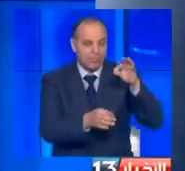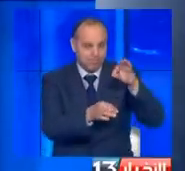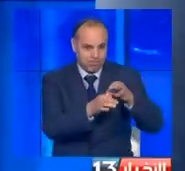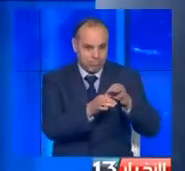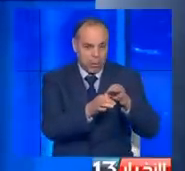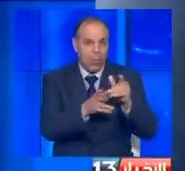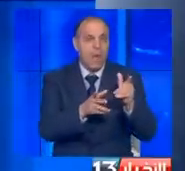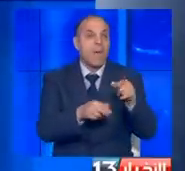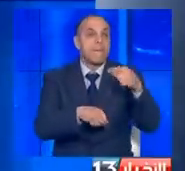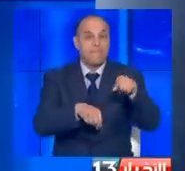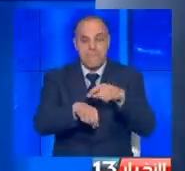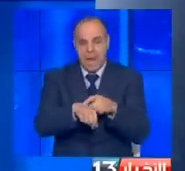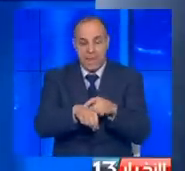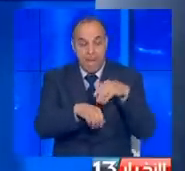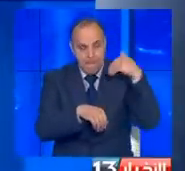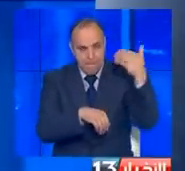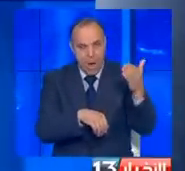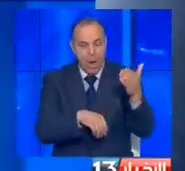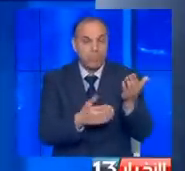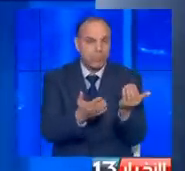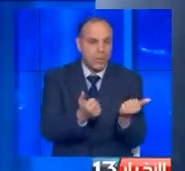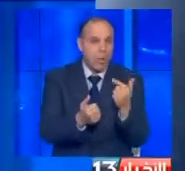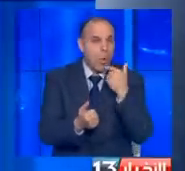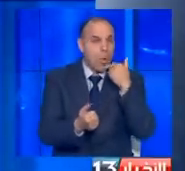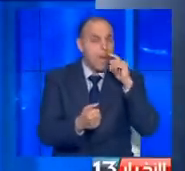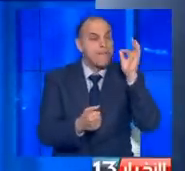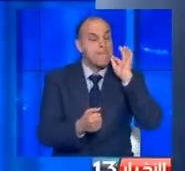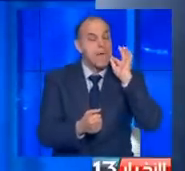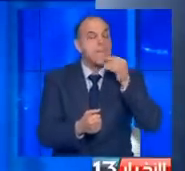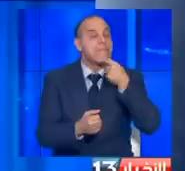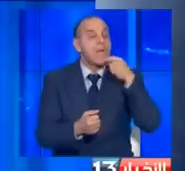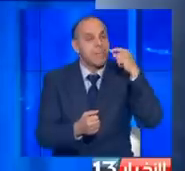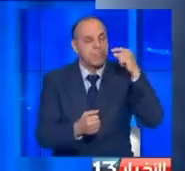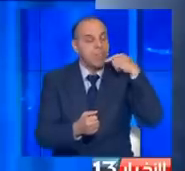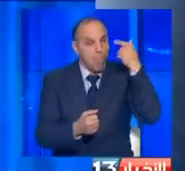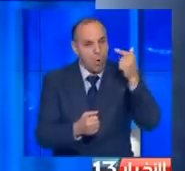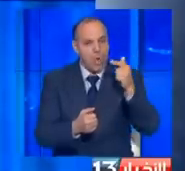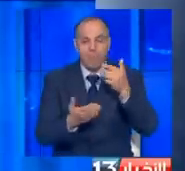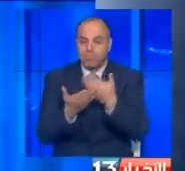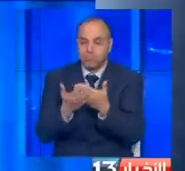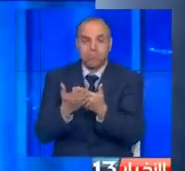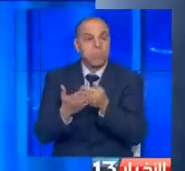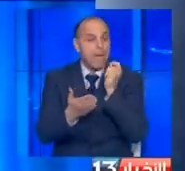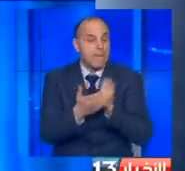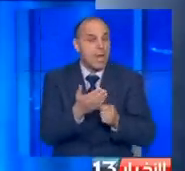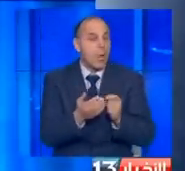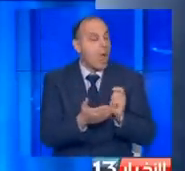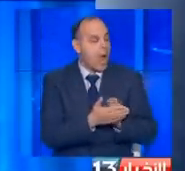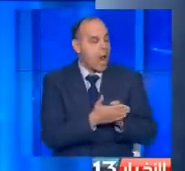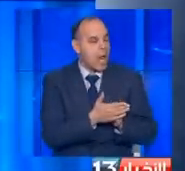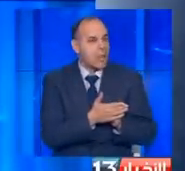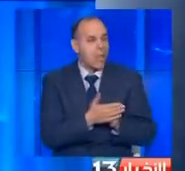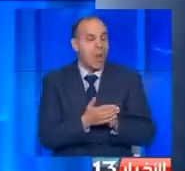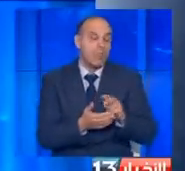للانتخابات البلديه المقبله المنتظر مايا المقبل على شهاده لابراء الذمه من الاداءات البلديه او